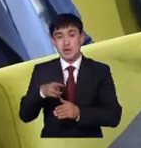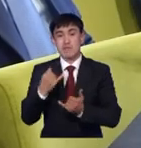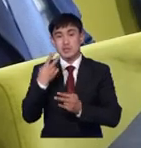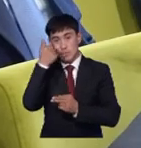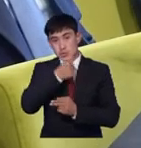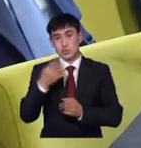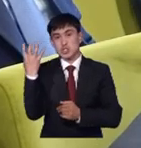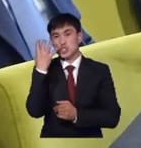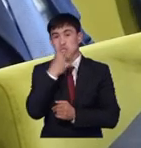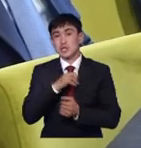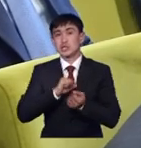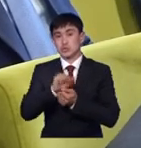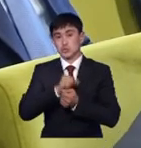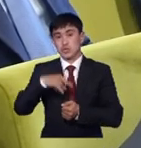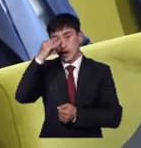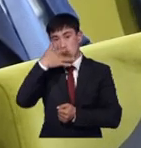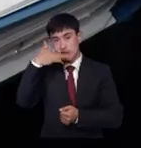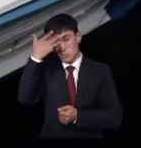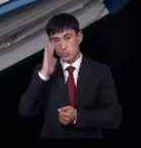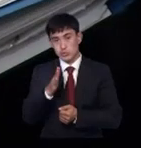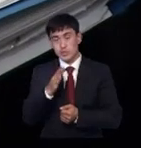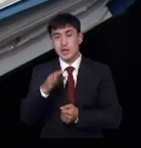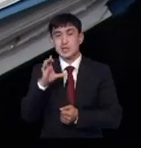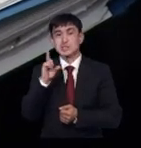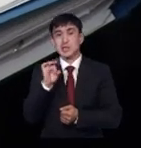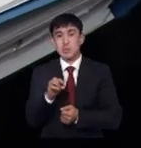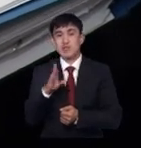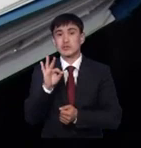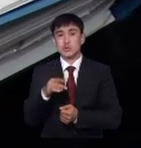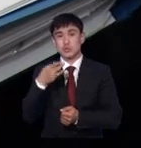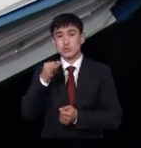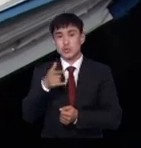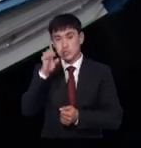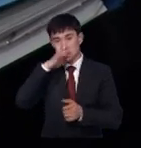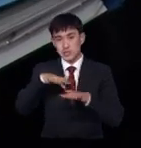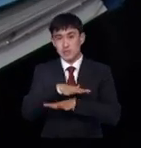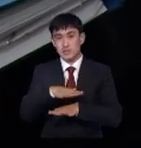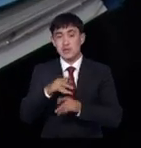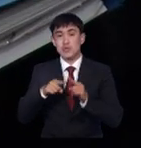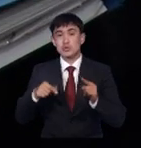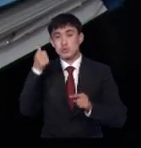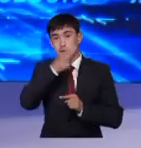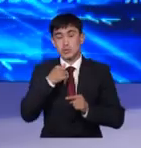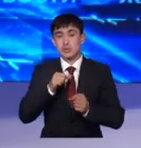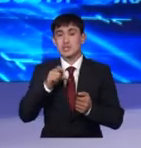ожидается жаркое и засушливое лето, особенно на западе, востоке и юге страны. Напомню,